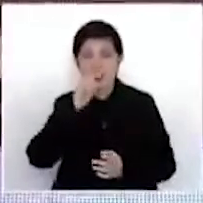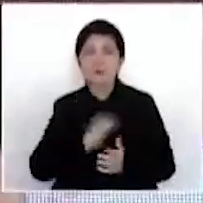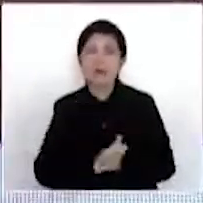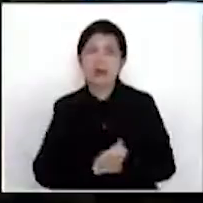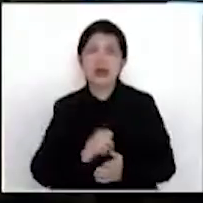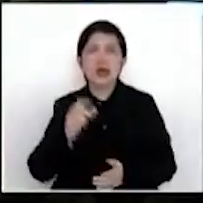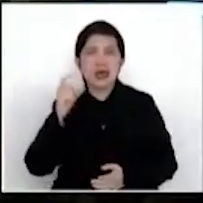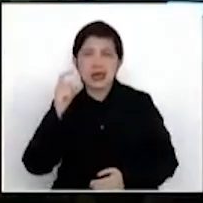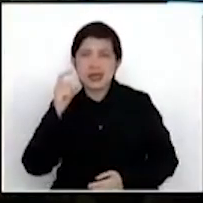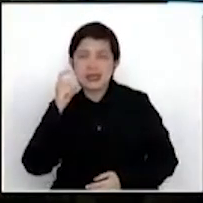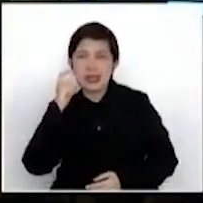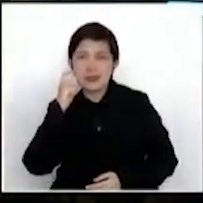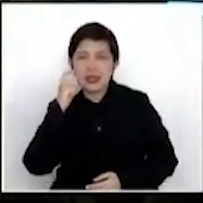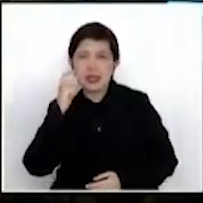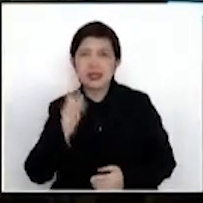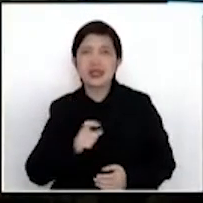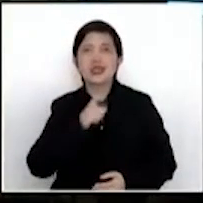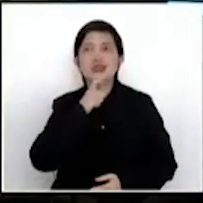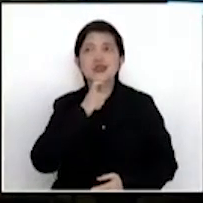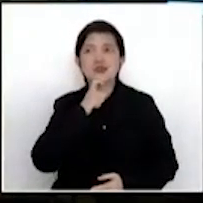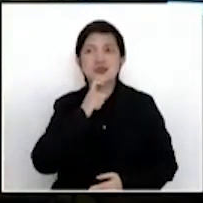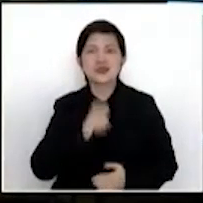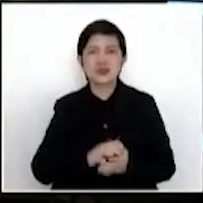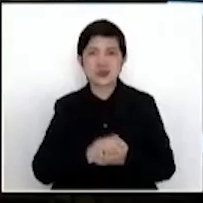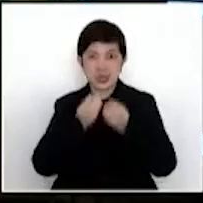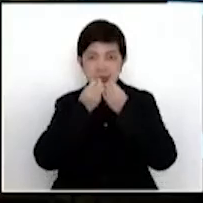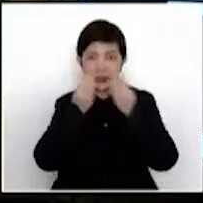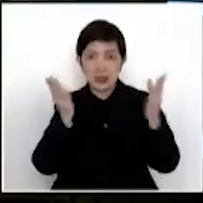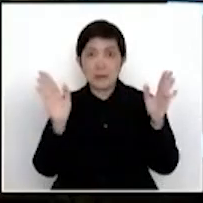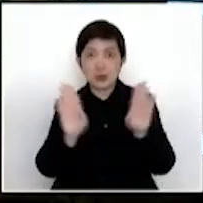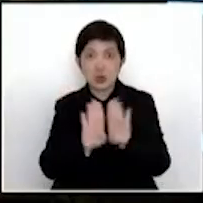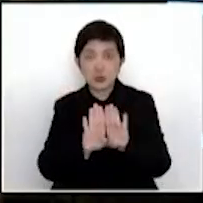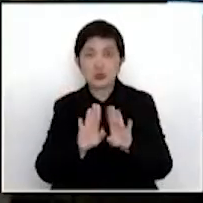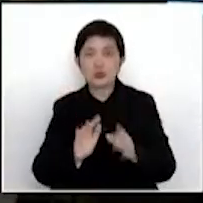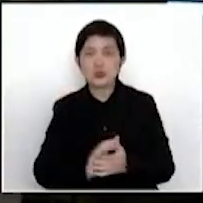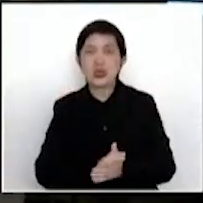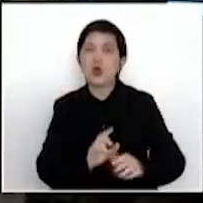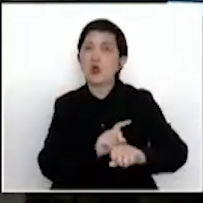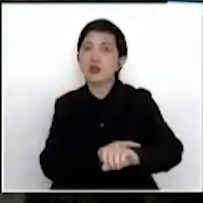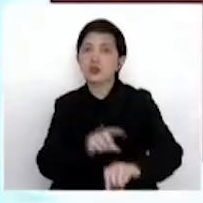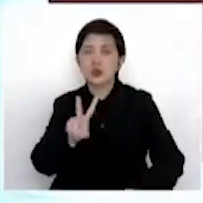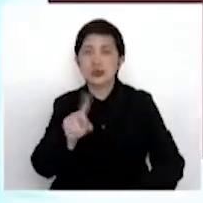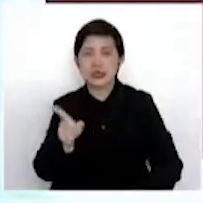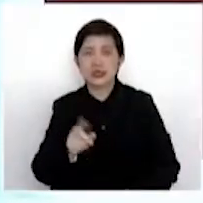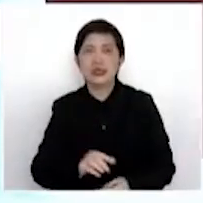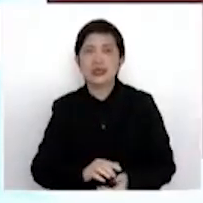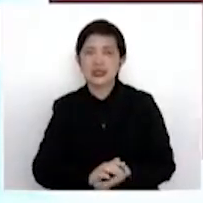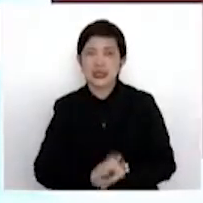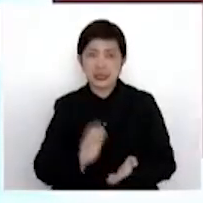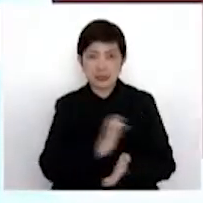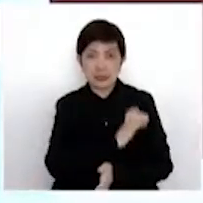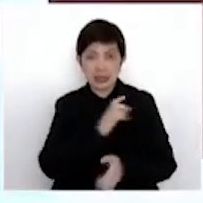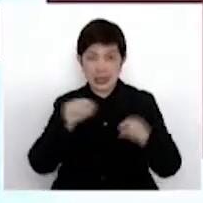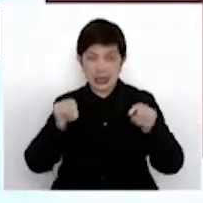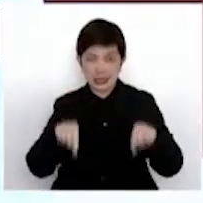Wardana untuk menyampaikan pernyataan penutup kami silakan maju ke depan waktu anda 2 menit dalam kesempatan yang baik